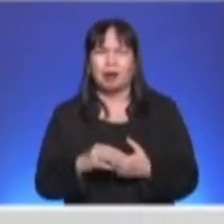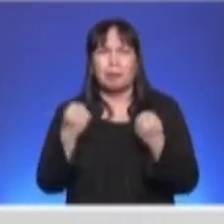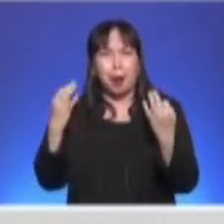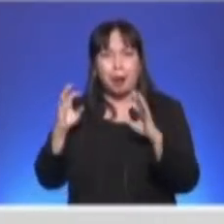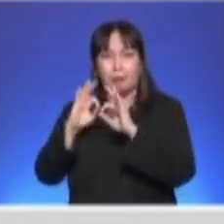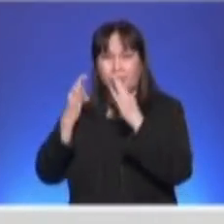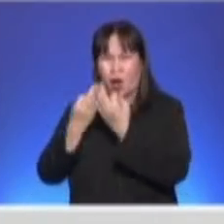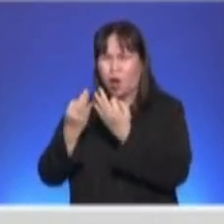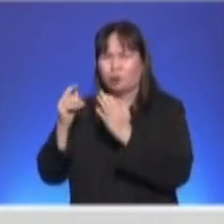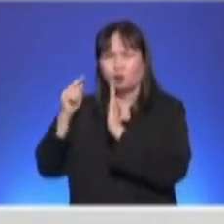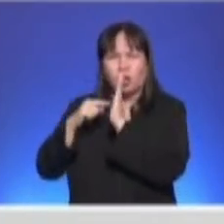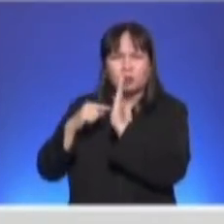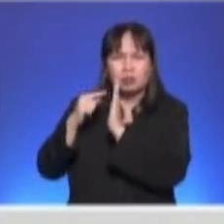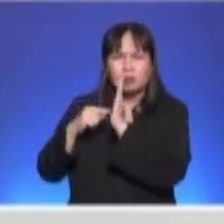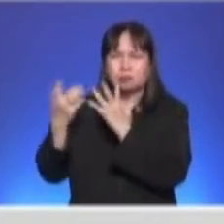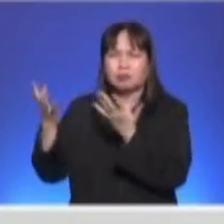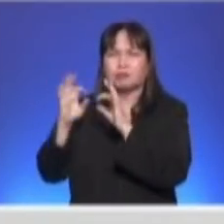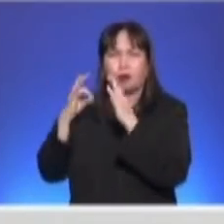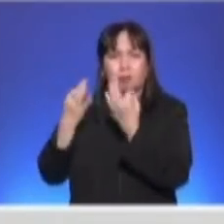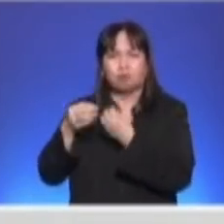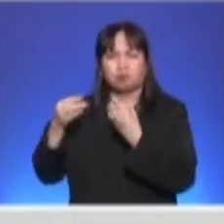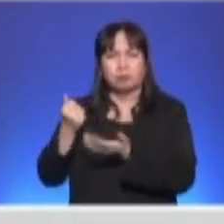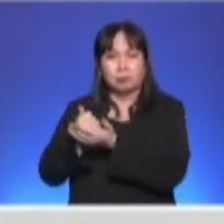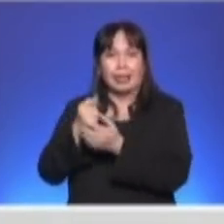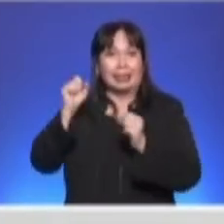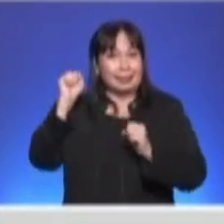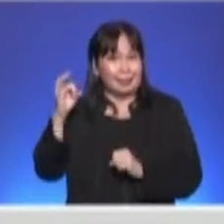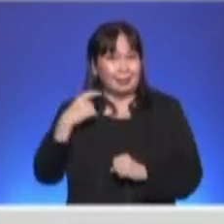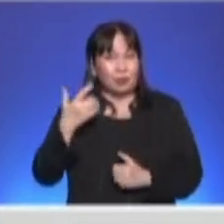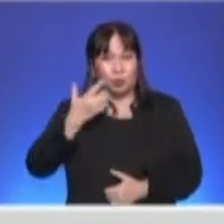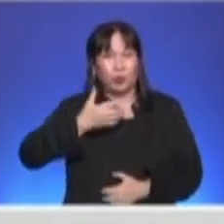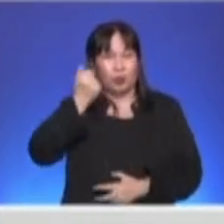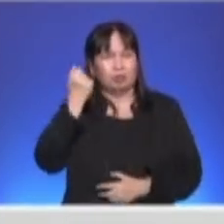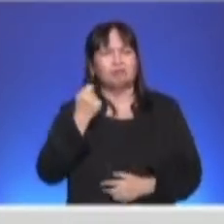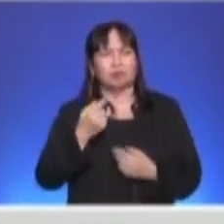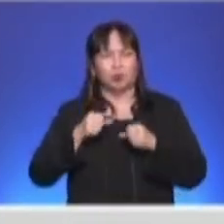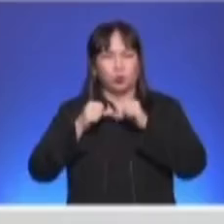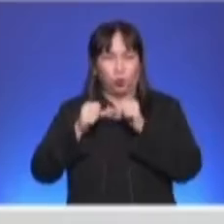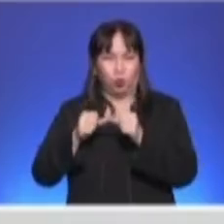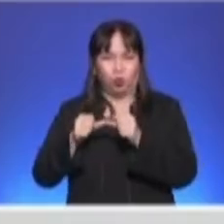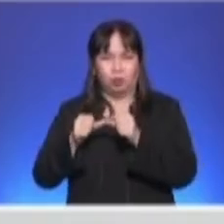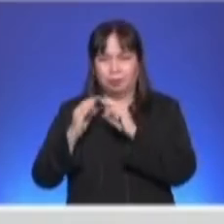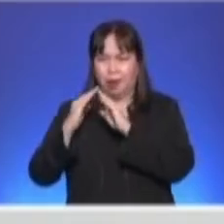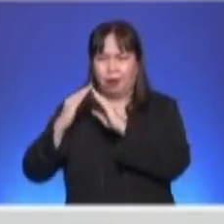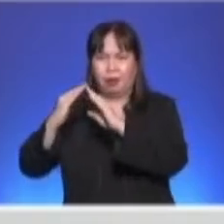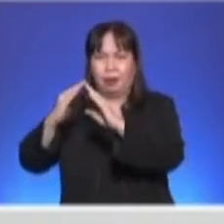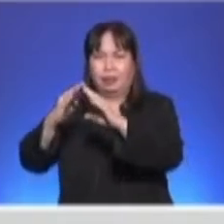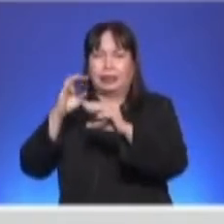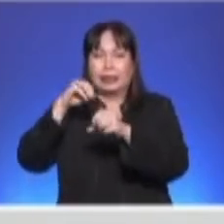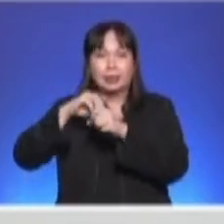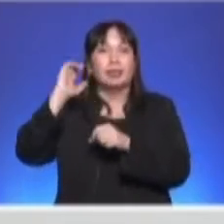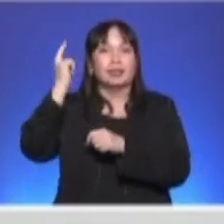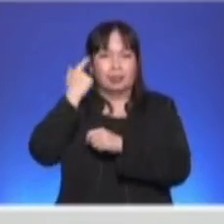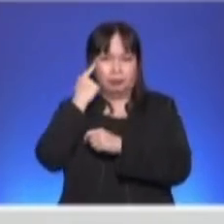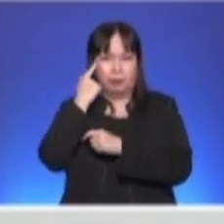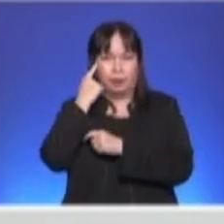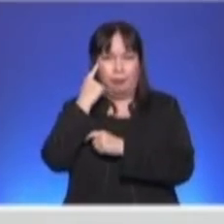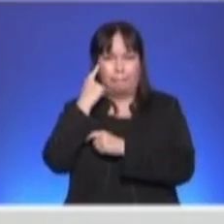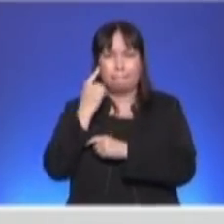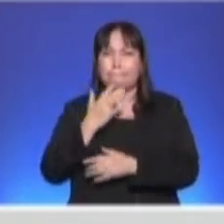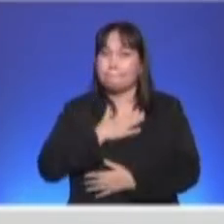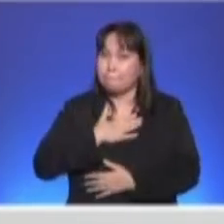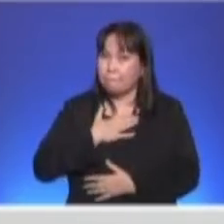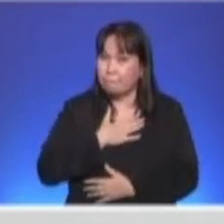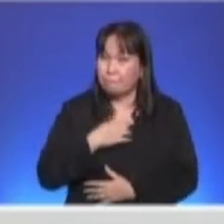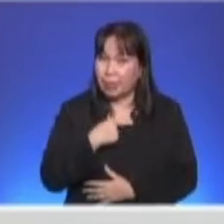pamilya ang nabigyan natin. At pag tayo po ay nanalo, i-implement po natin yan. Yan po ang ating maging programa sa gobyerno na ang gusto